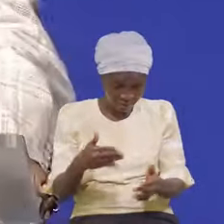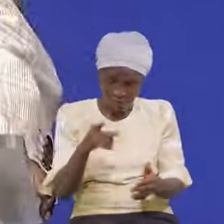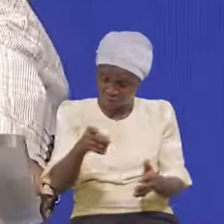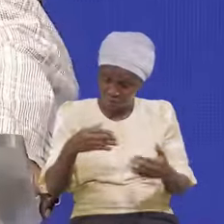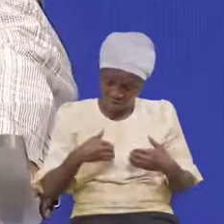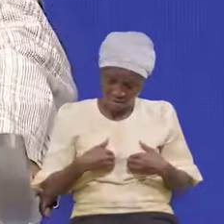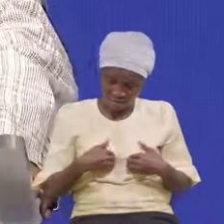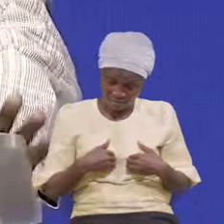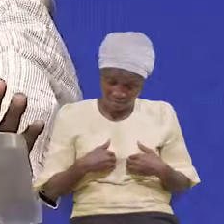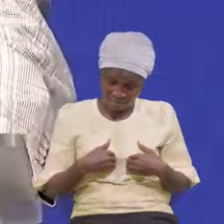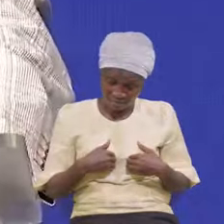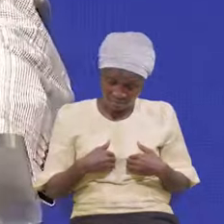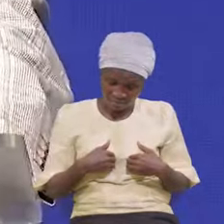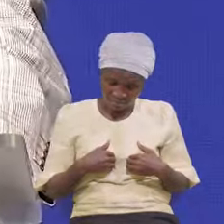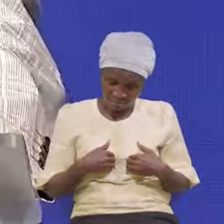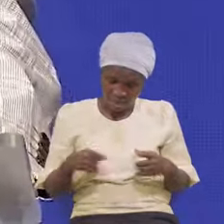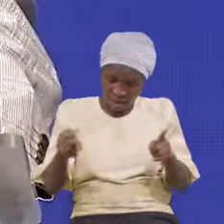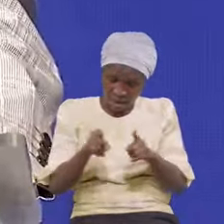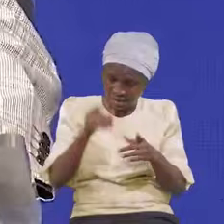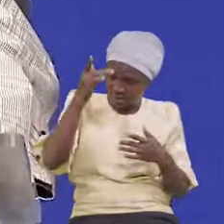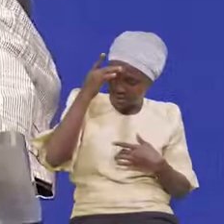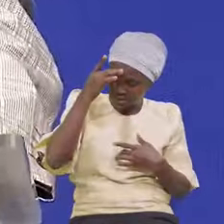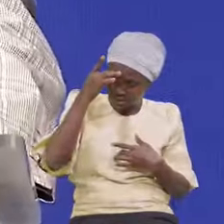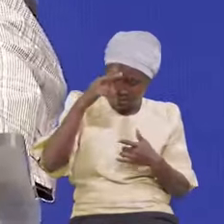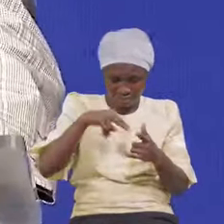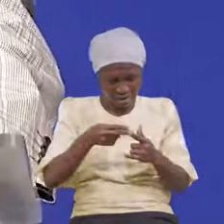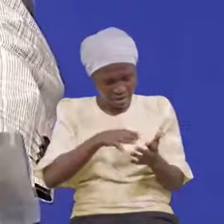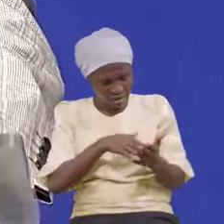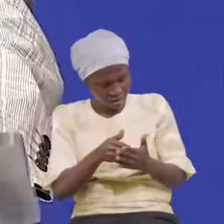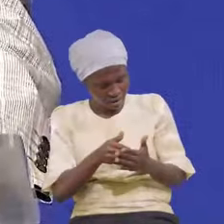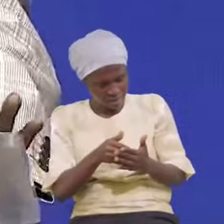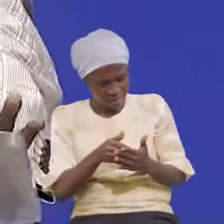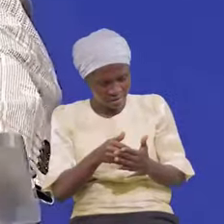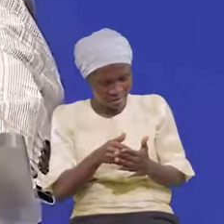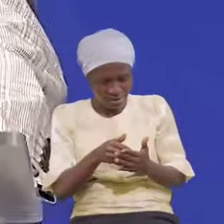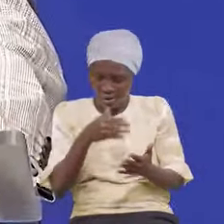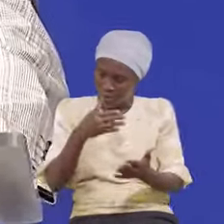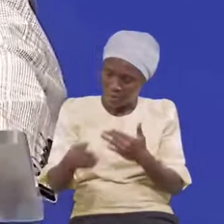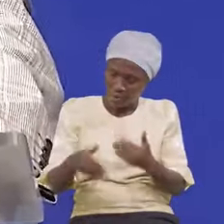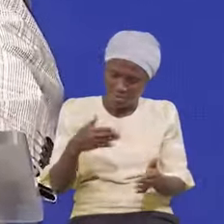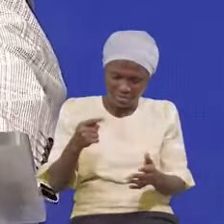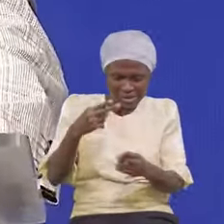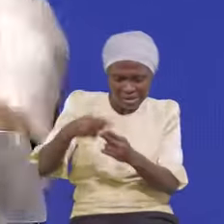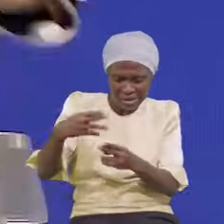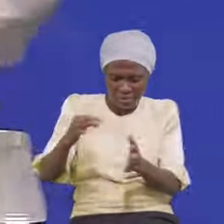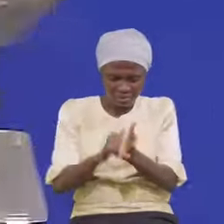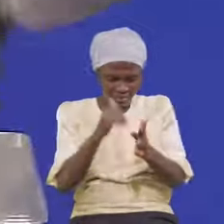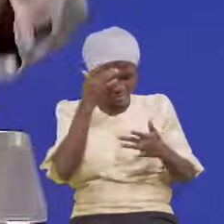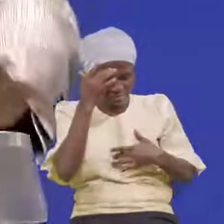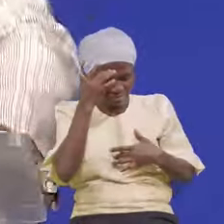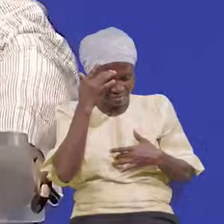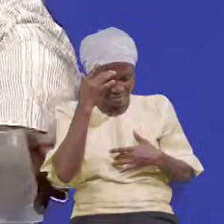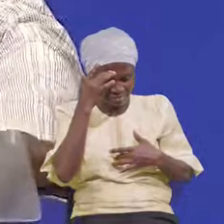have, మీకే సమస్య ఉన్నా, a sickness or infirmity, అది వ్యాధి గాని వ్యాధి సంక్రమణ గాని, whatever the name, ఏ పేరైనా,